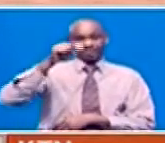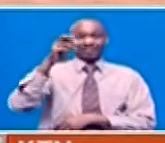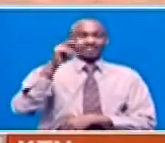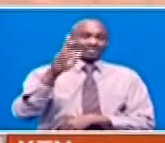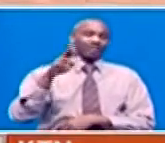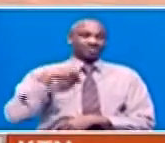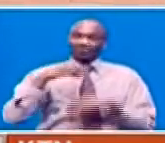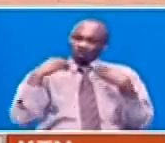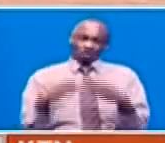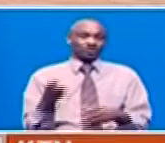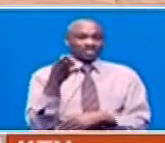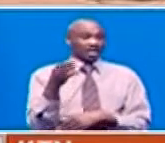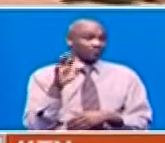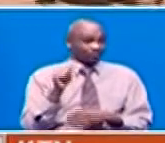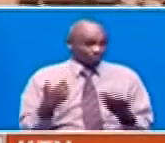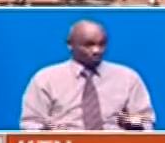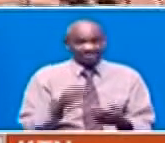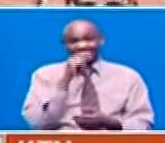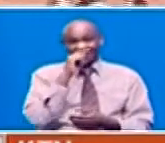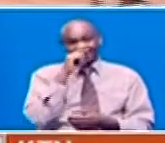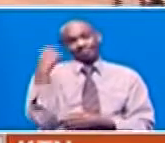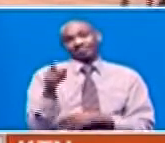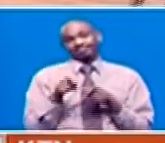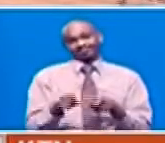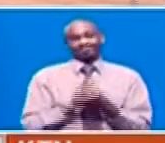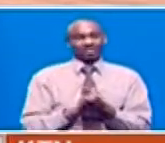na Novatus Tembawa kutoka Tanzania